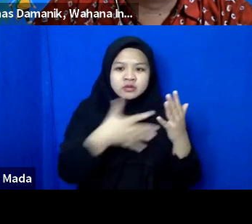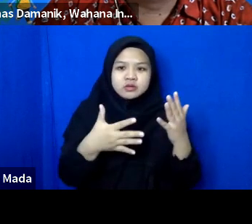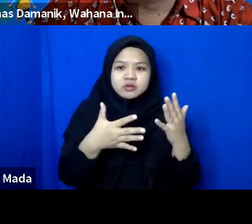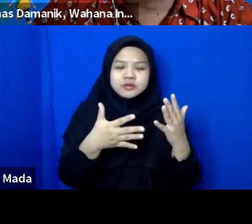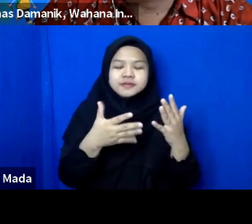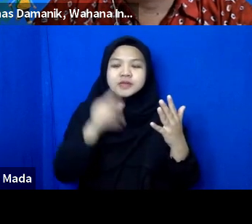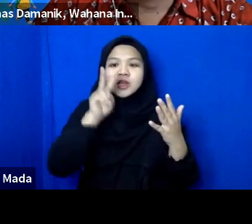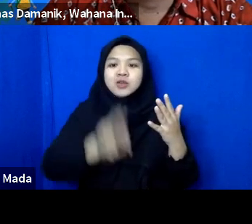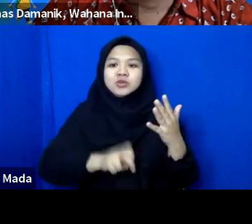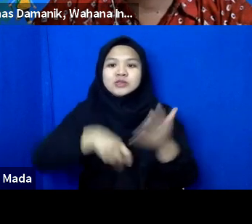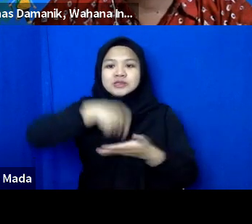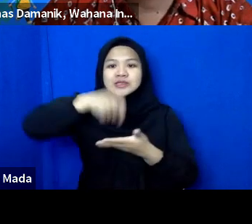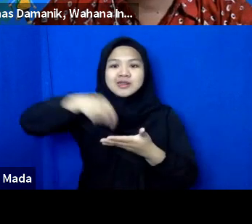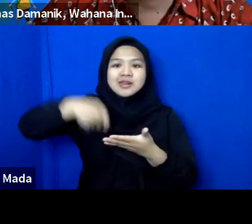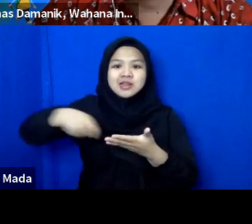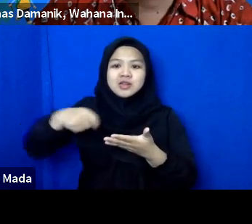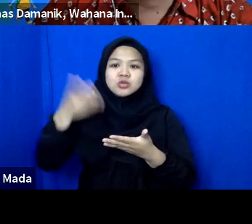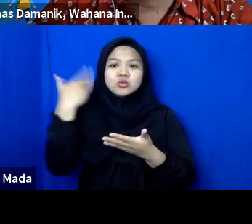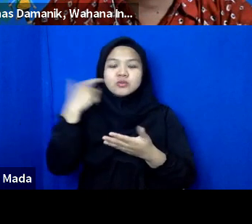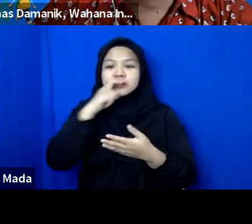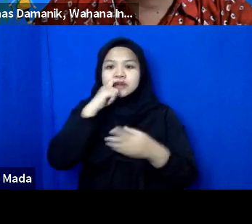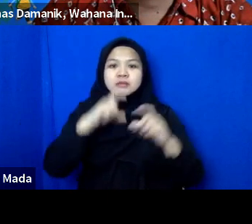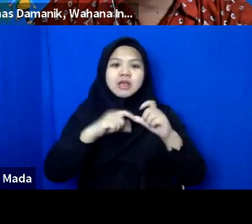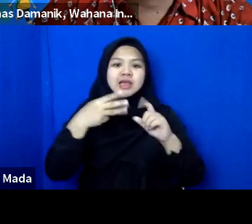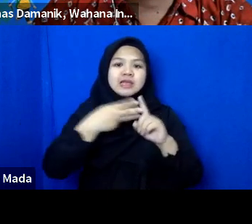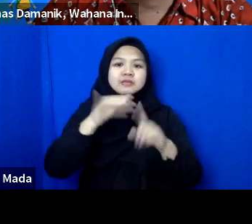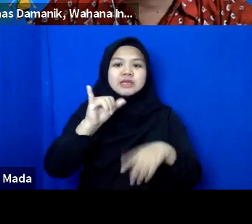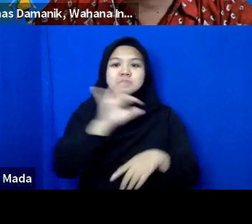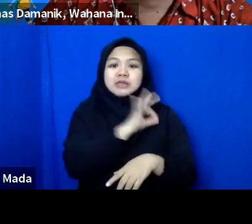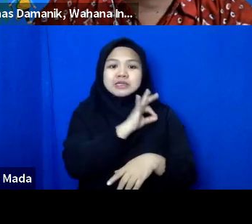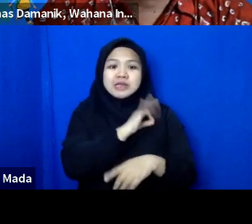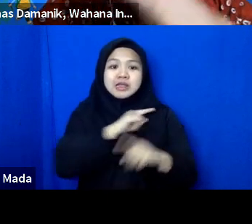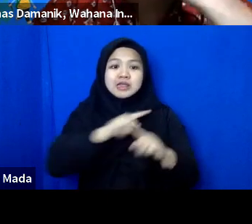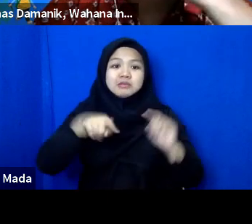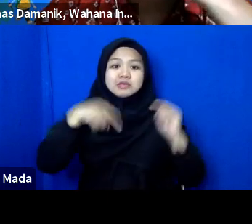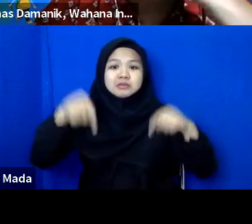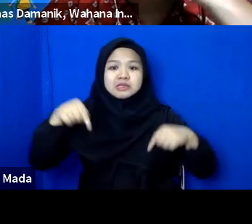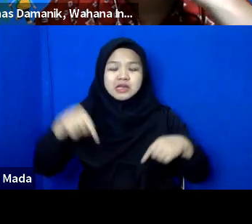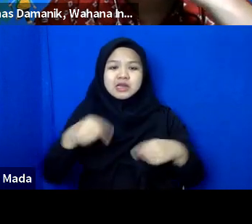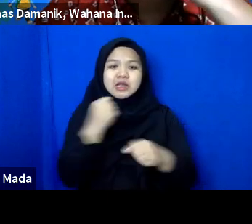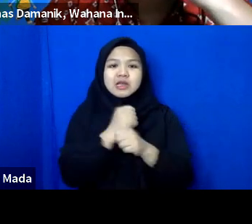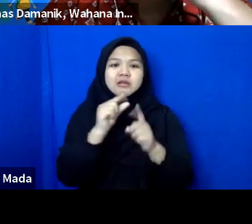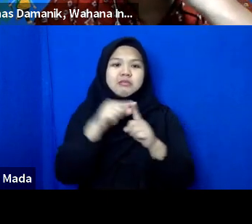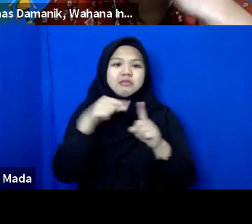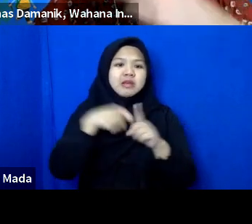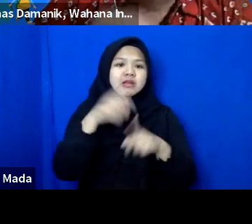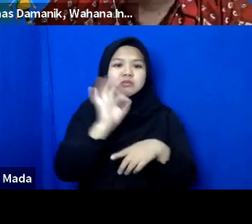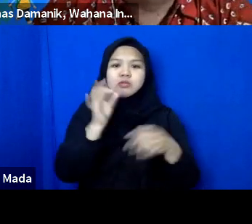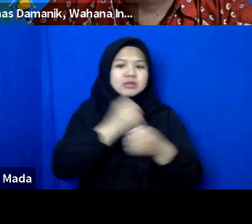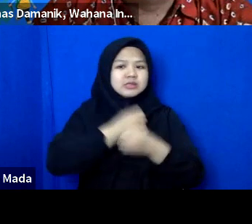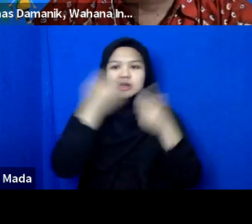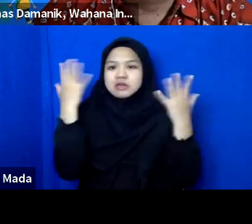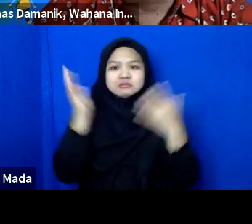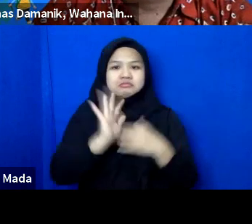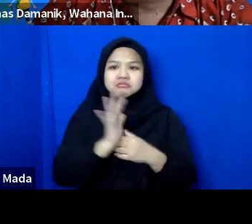seharusnya ditandatangani pada zamannya PSB Sampai sekarang masih belum jelas tentang guru-guru sini 7 belum